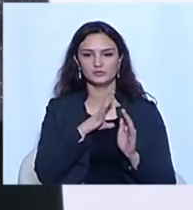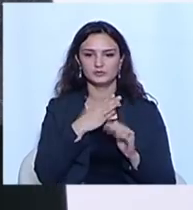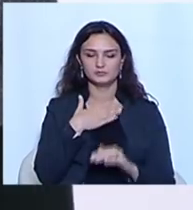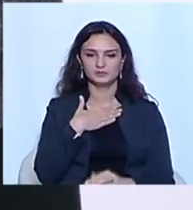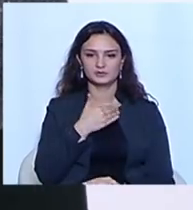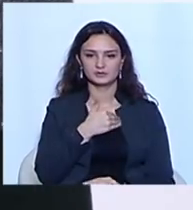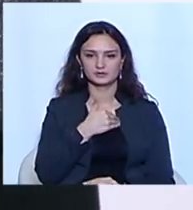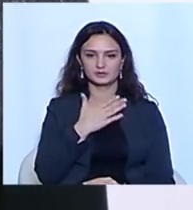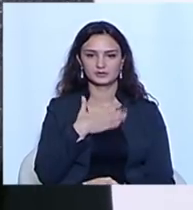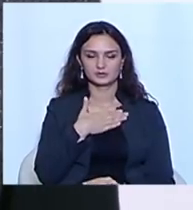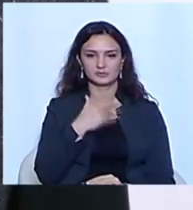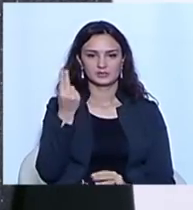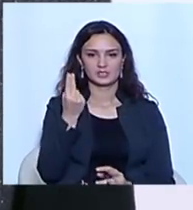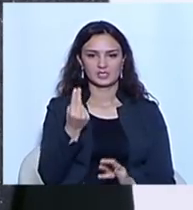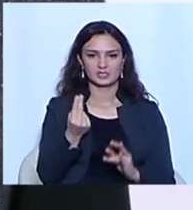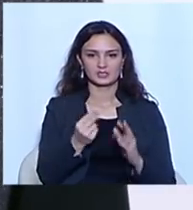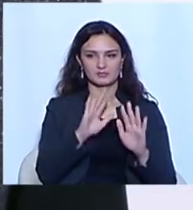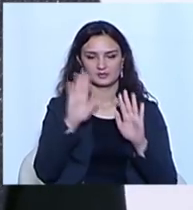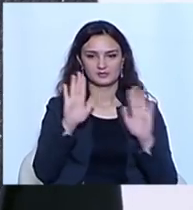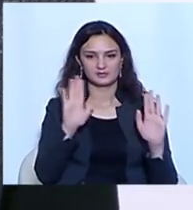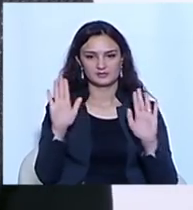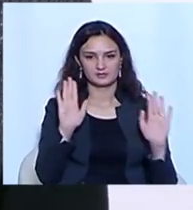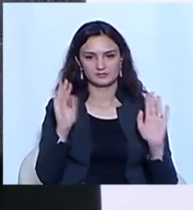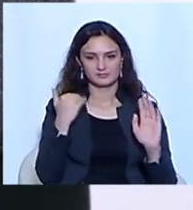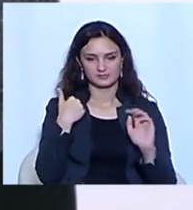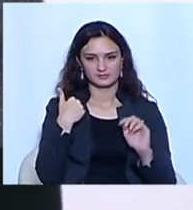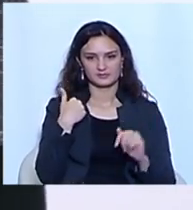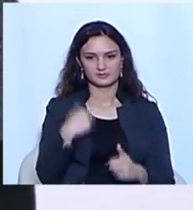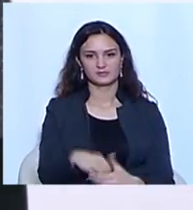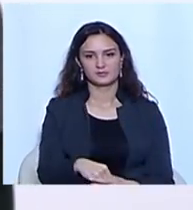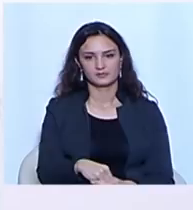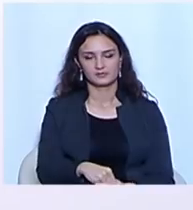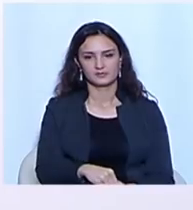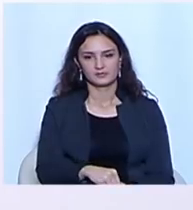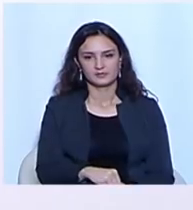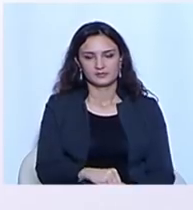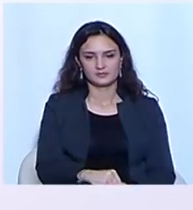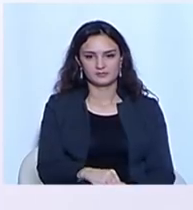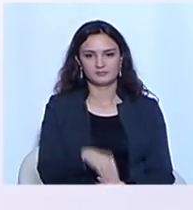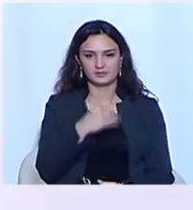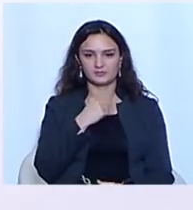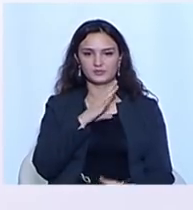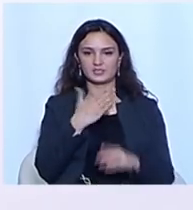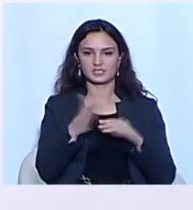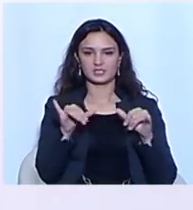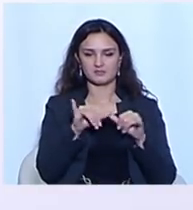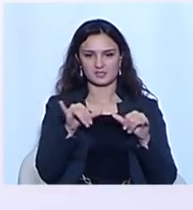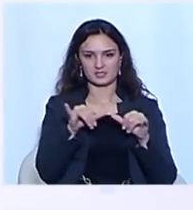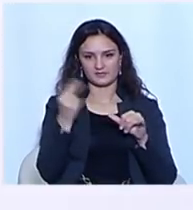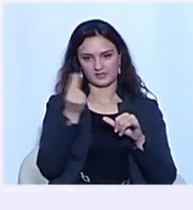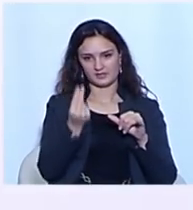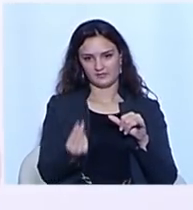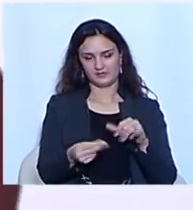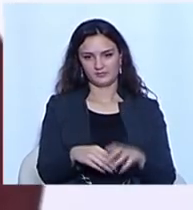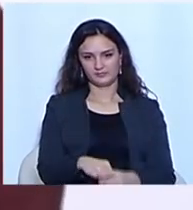რომ იყოს ჩემი ნახატების გასავალი ოთახი, მინდა რომ კონდეს ძალკე მოგიტესაც მე